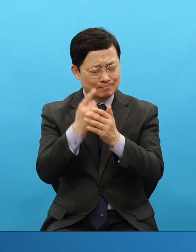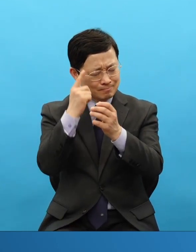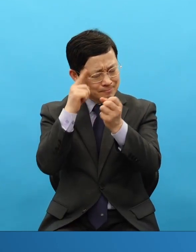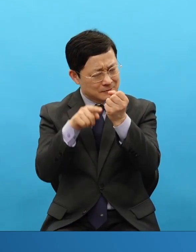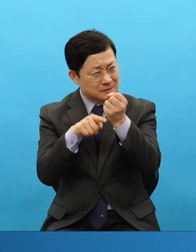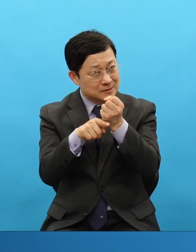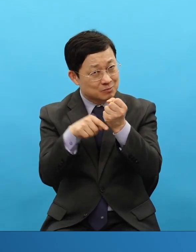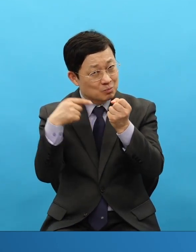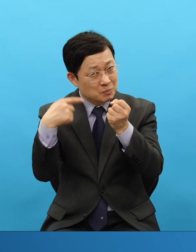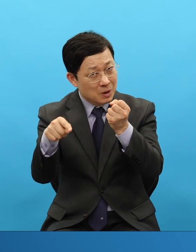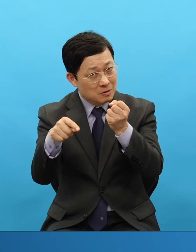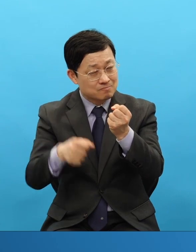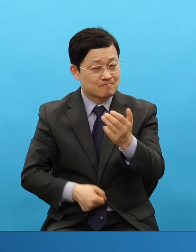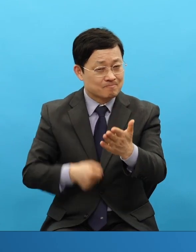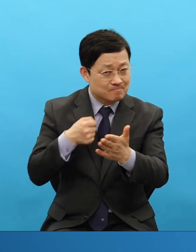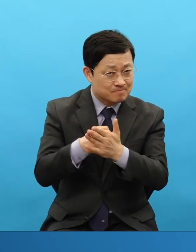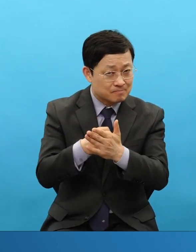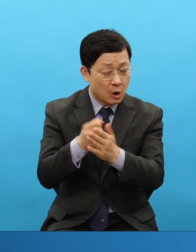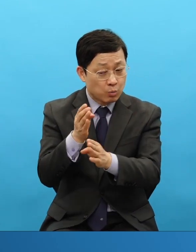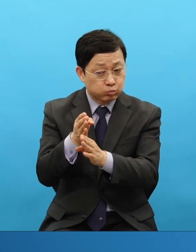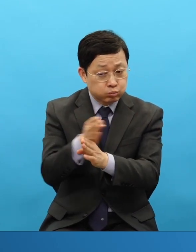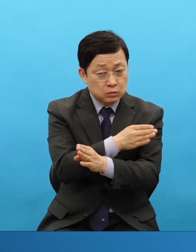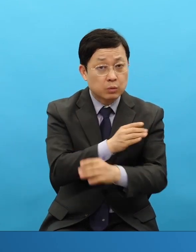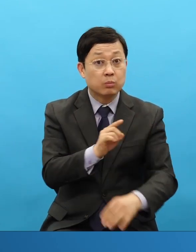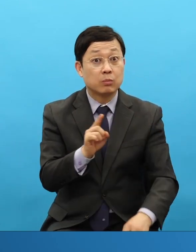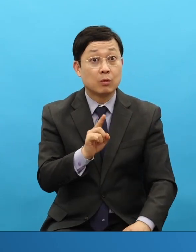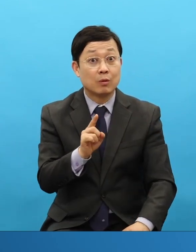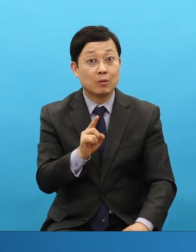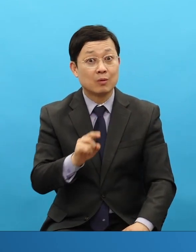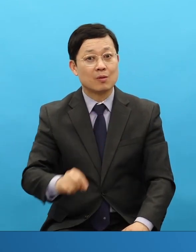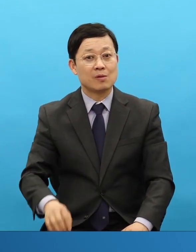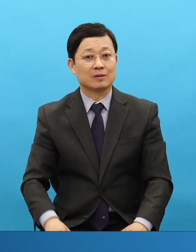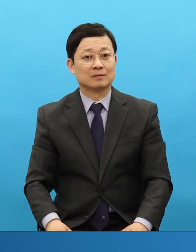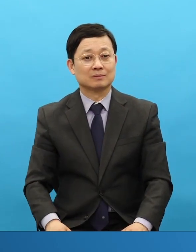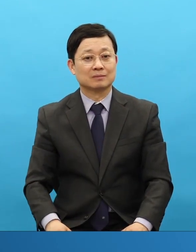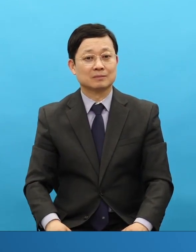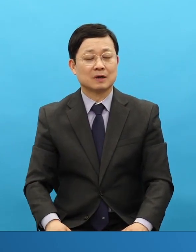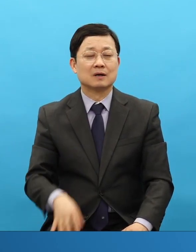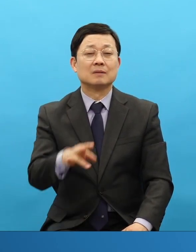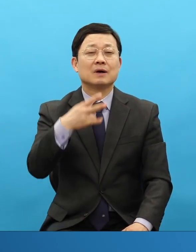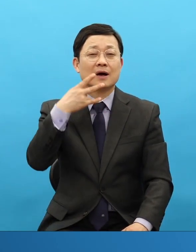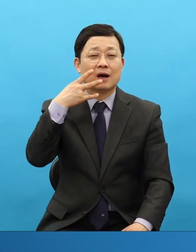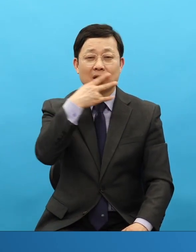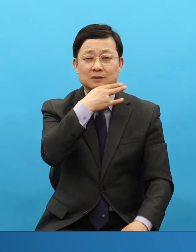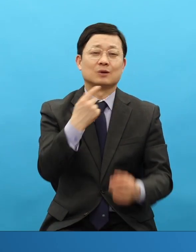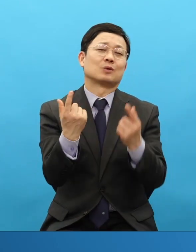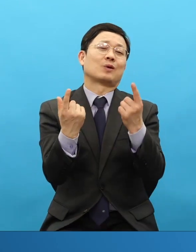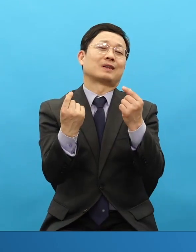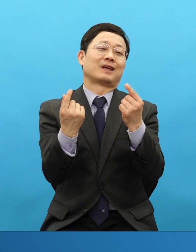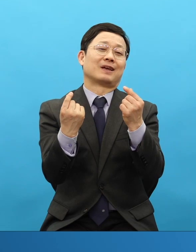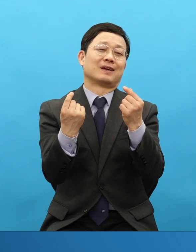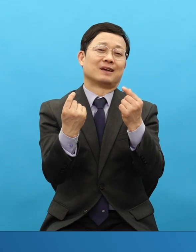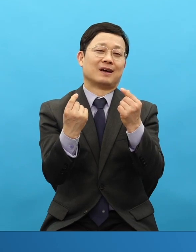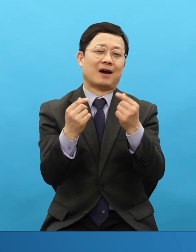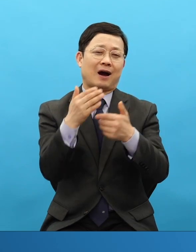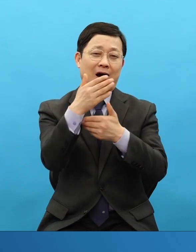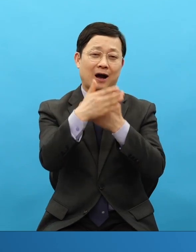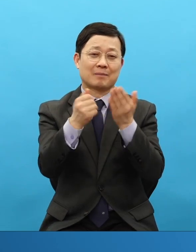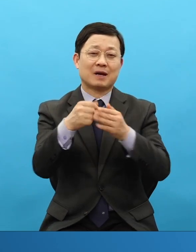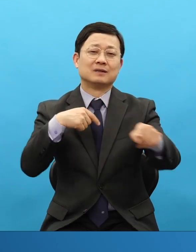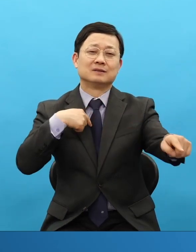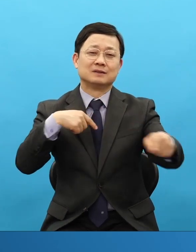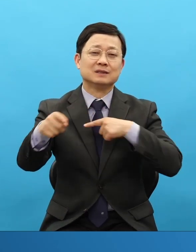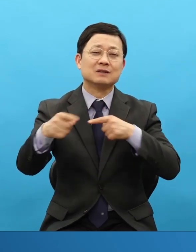they made a resolution. 대역사에 났어요. And a great work arose. 에스더가 나타나서 그랬습니다. Esther arose and did the same